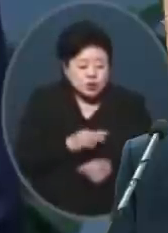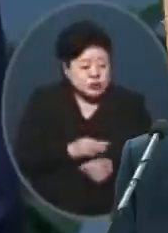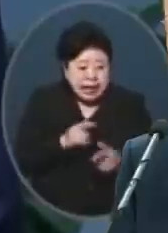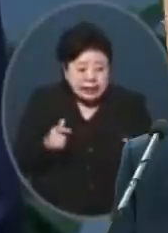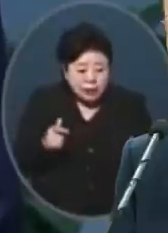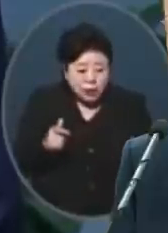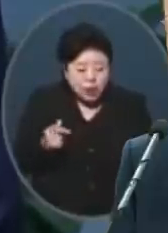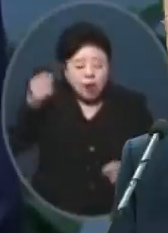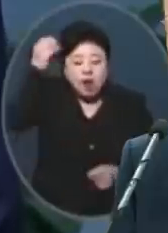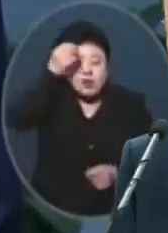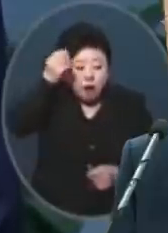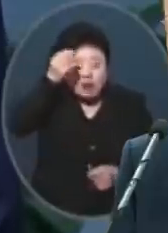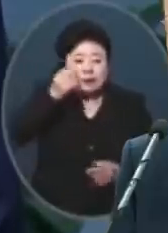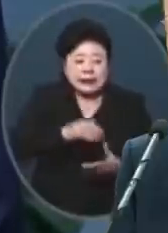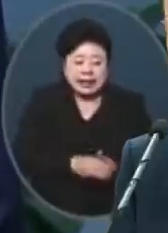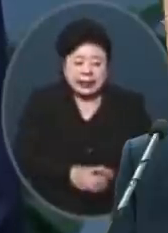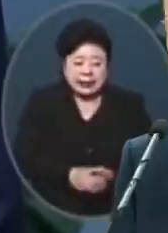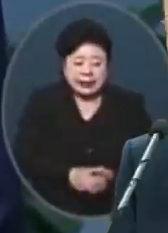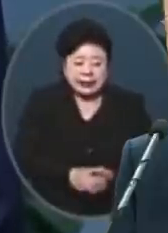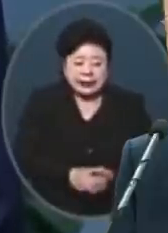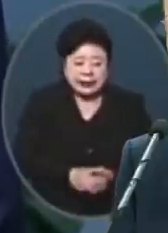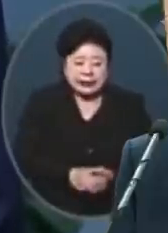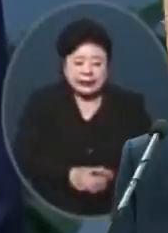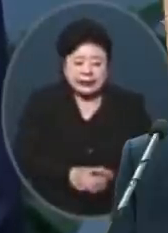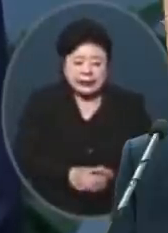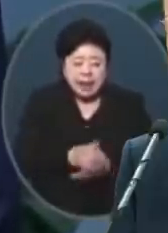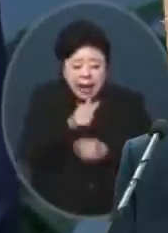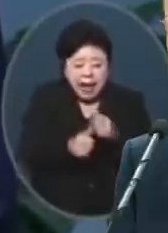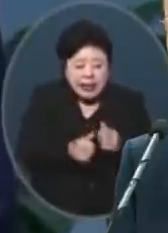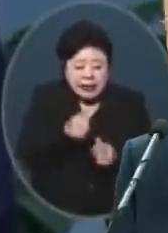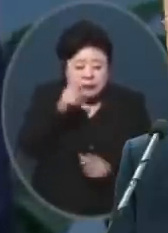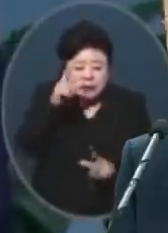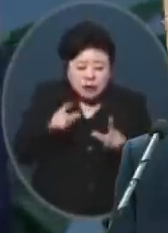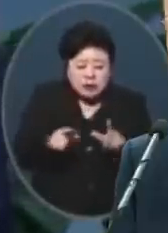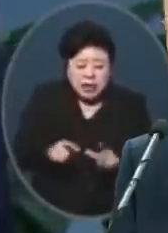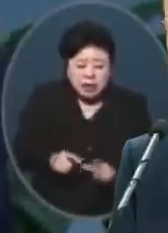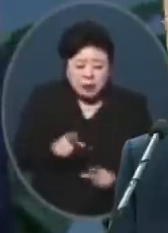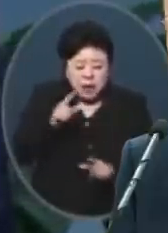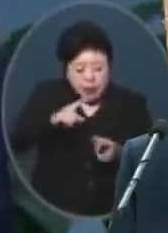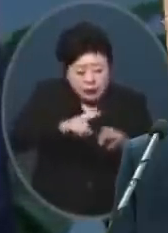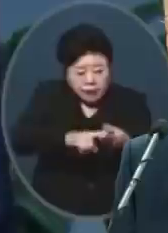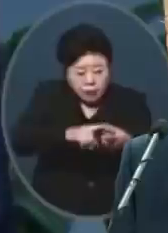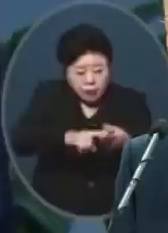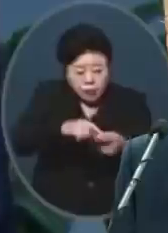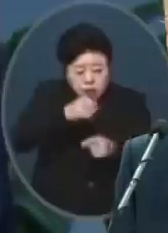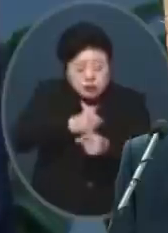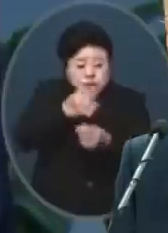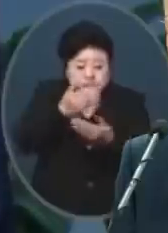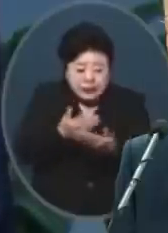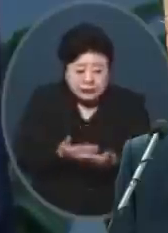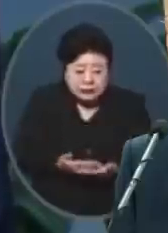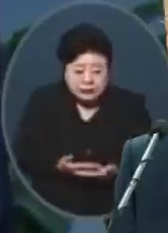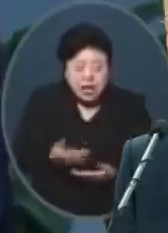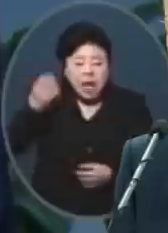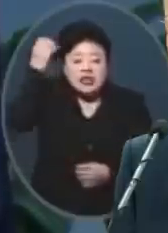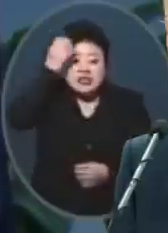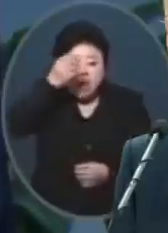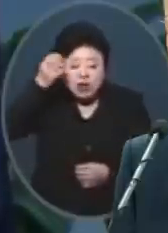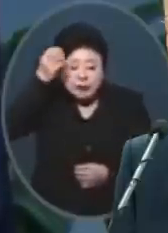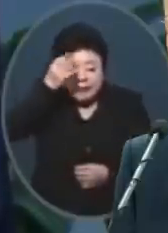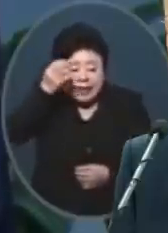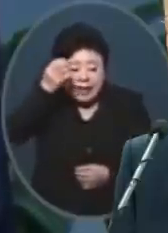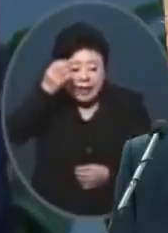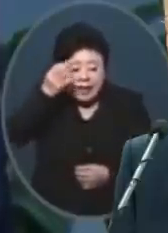육체가 아니고 영인 것입니다 하나님의 형상과 모양으로 지음받은 영이